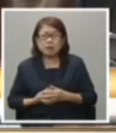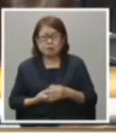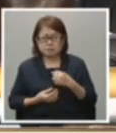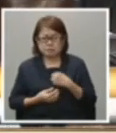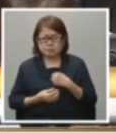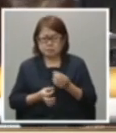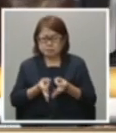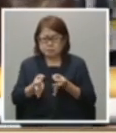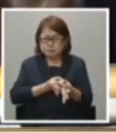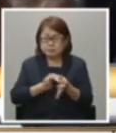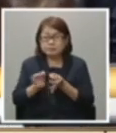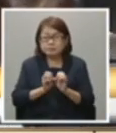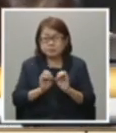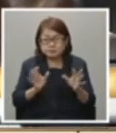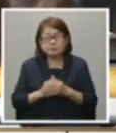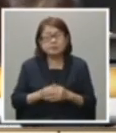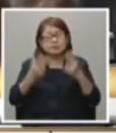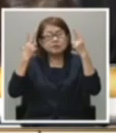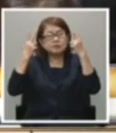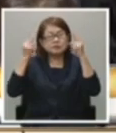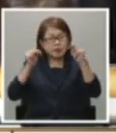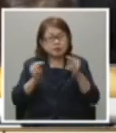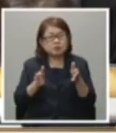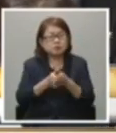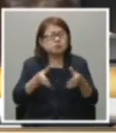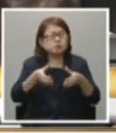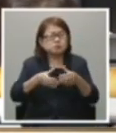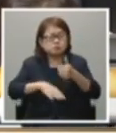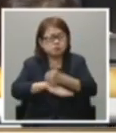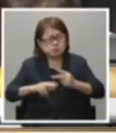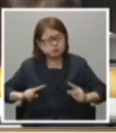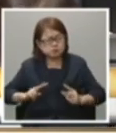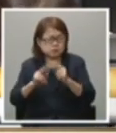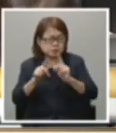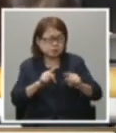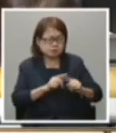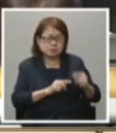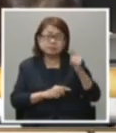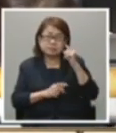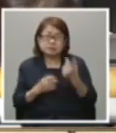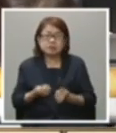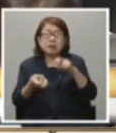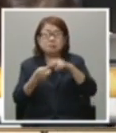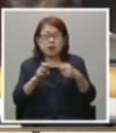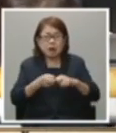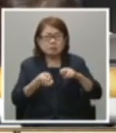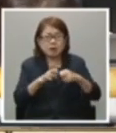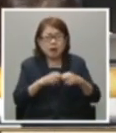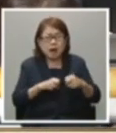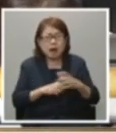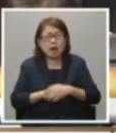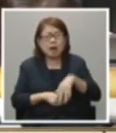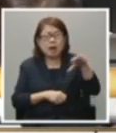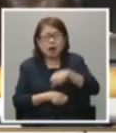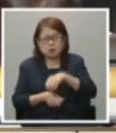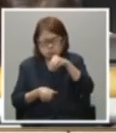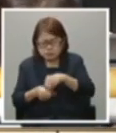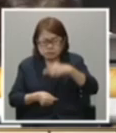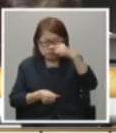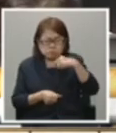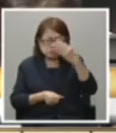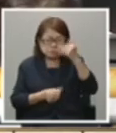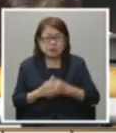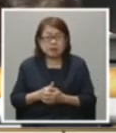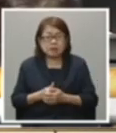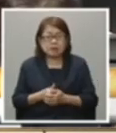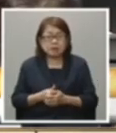าท่านนายกรัฐมนตรีและคณะกำลังชักศึกเข้าบ้านโดยที่พ